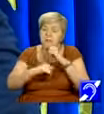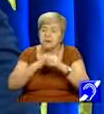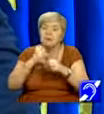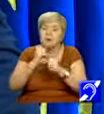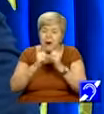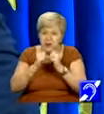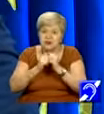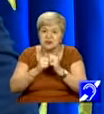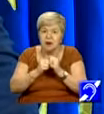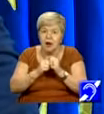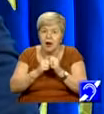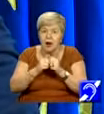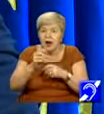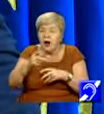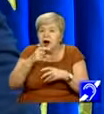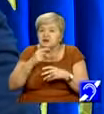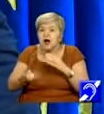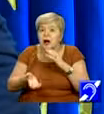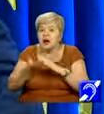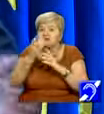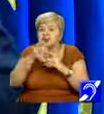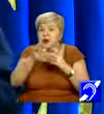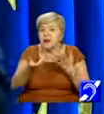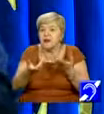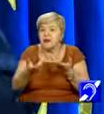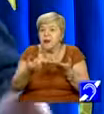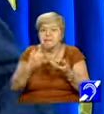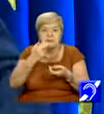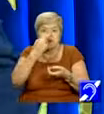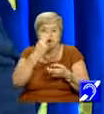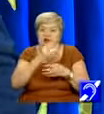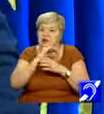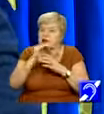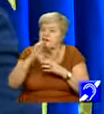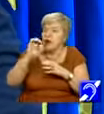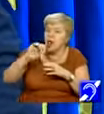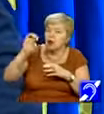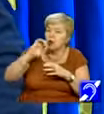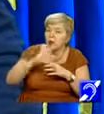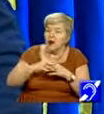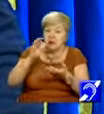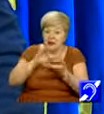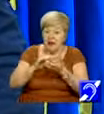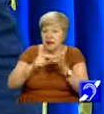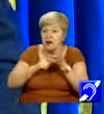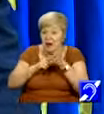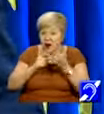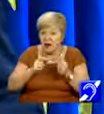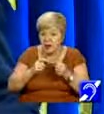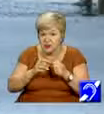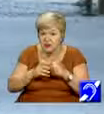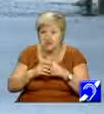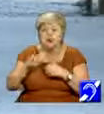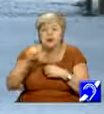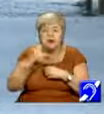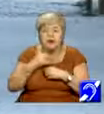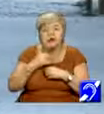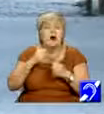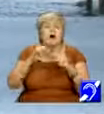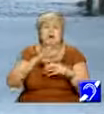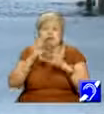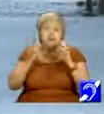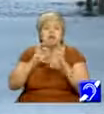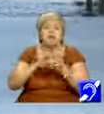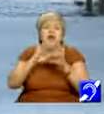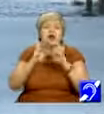generalizată, spunem noi, atât la nivel european, și datele acestea arată, că și la nivel global. Dacă